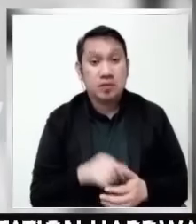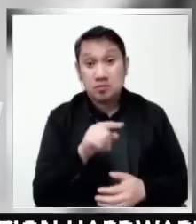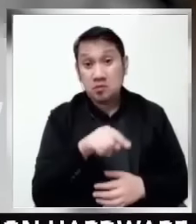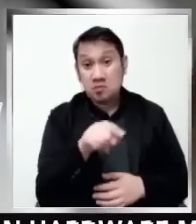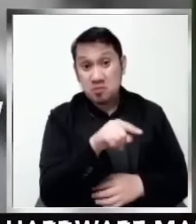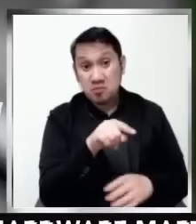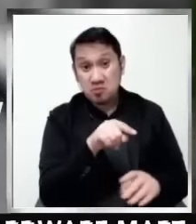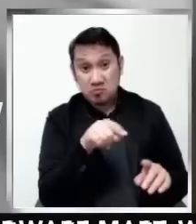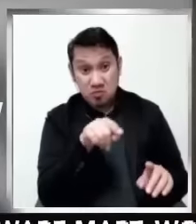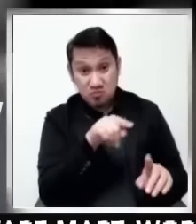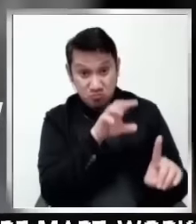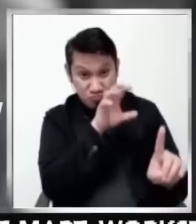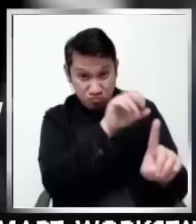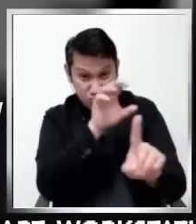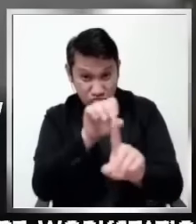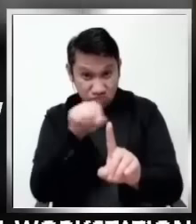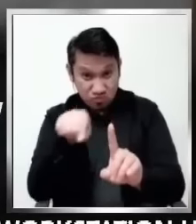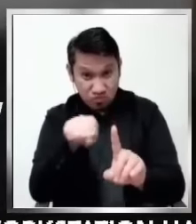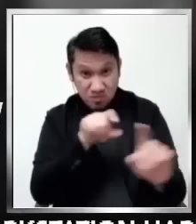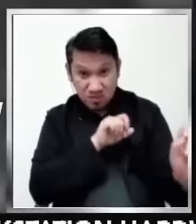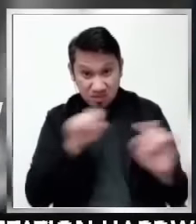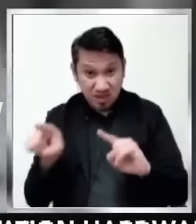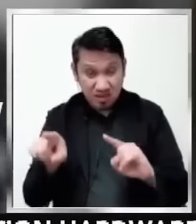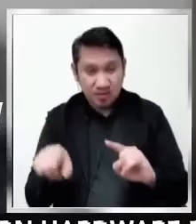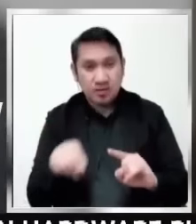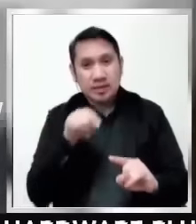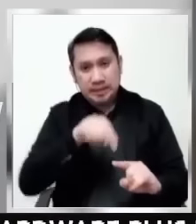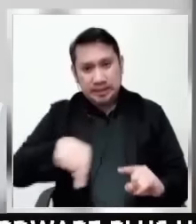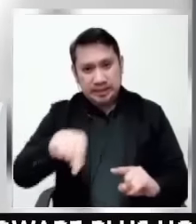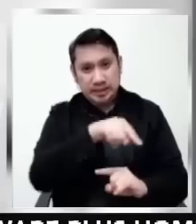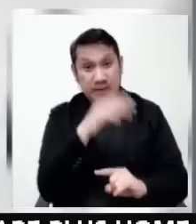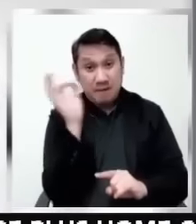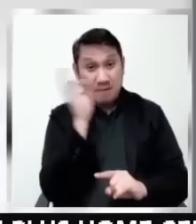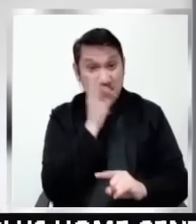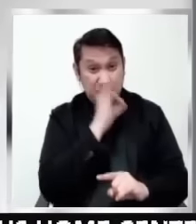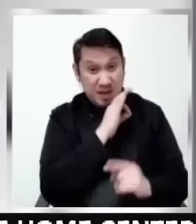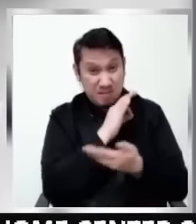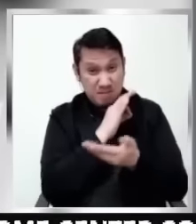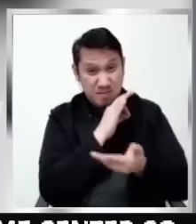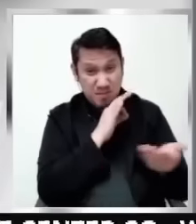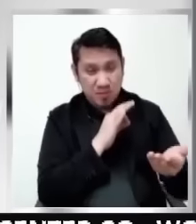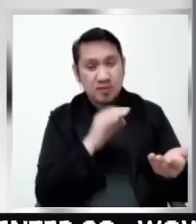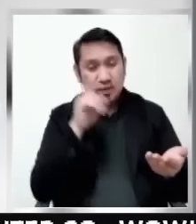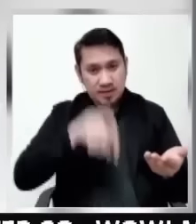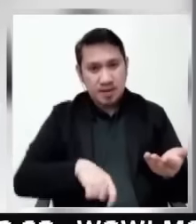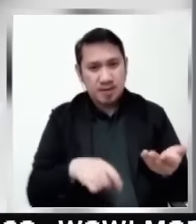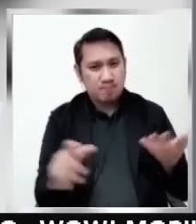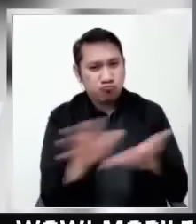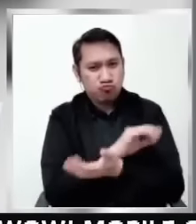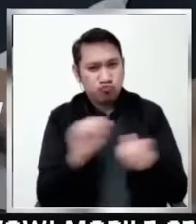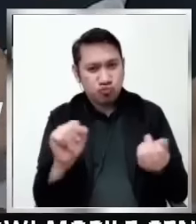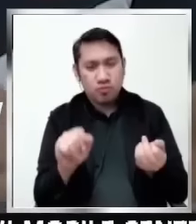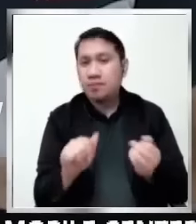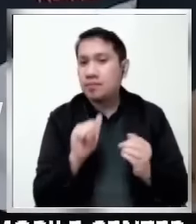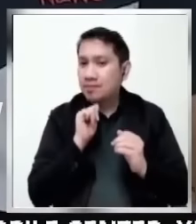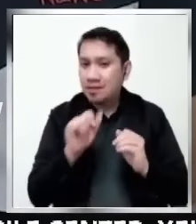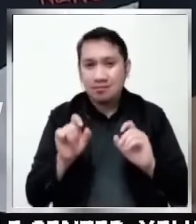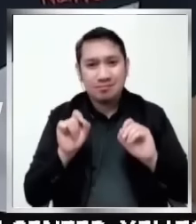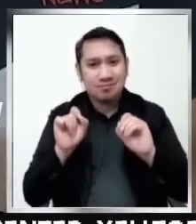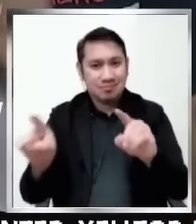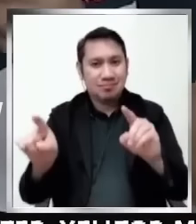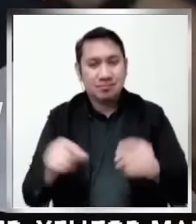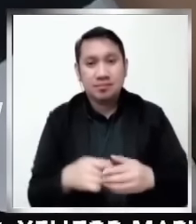mga pineging produkto, agad ding sisirain ang mga peging shampoo, lotion at pabango para di na maibenta sa merkado. Para sa